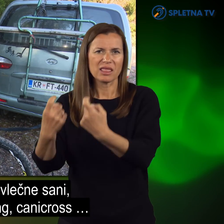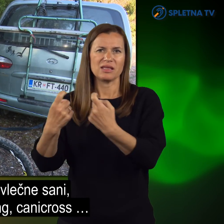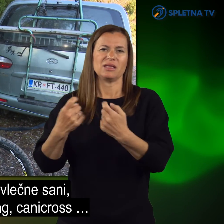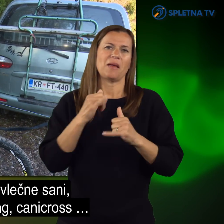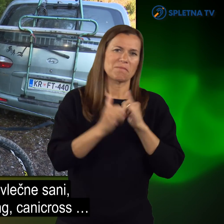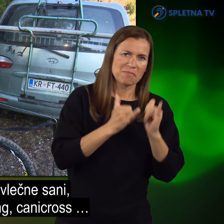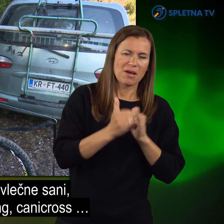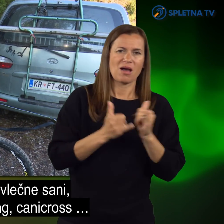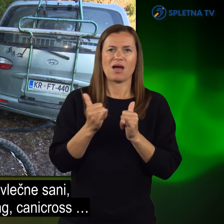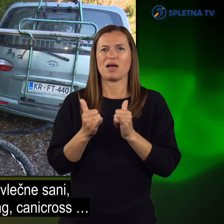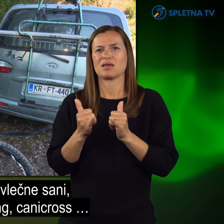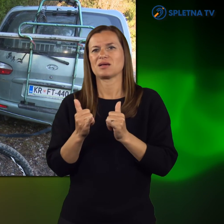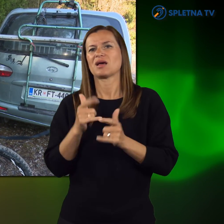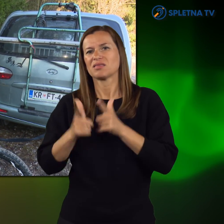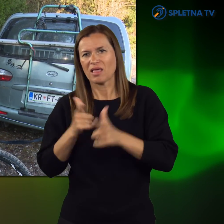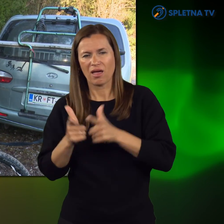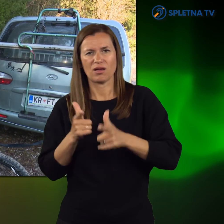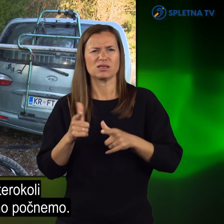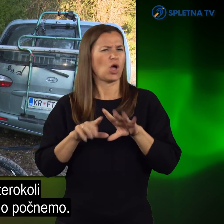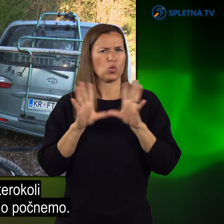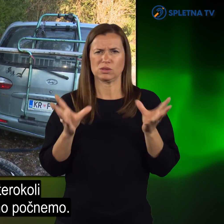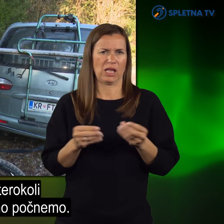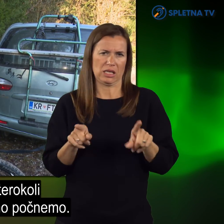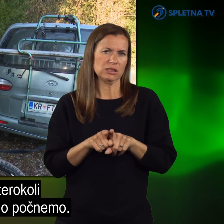sani, bikejoring, canicross,